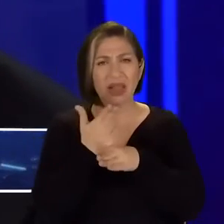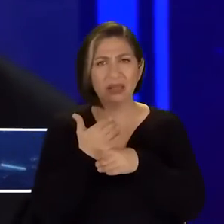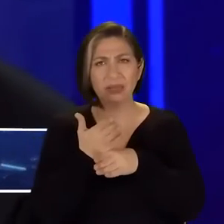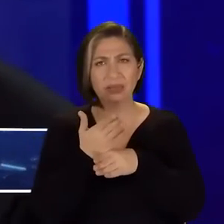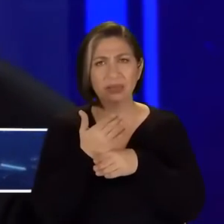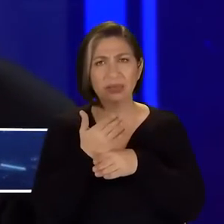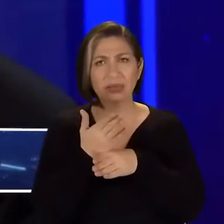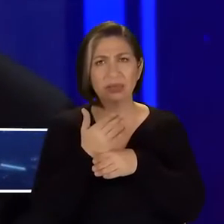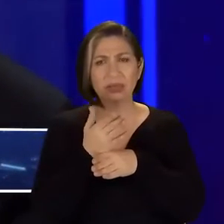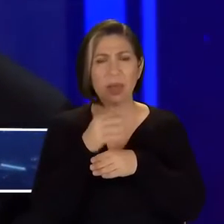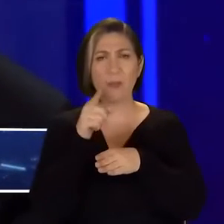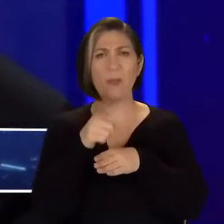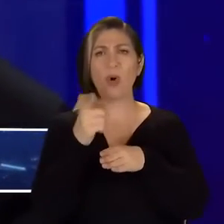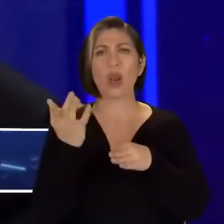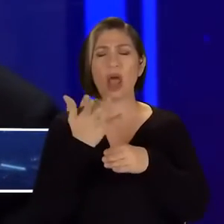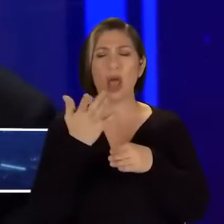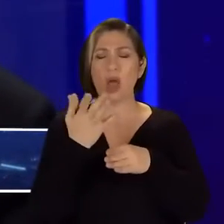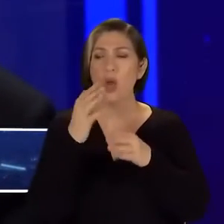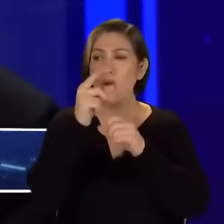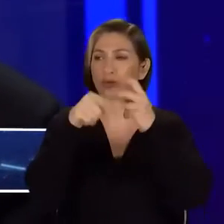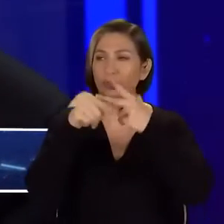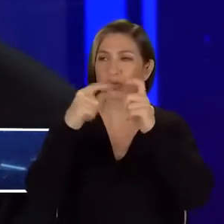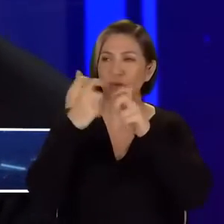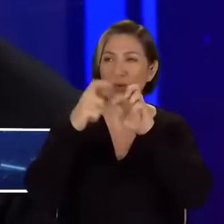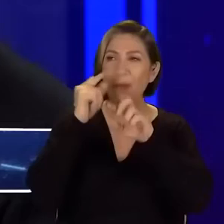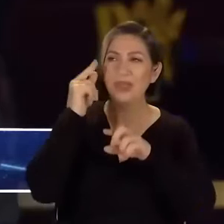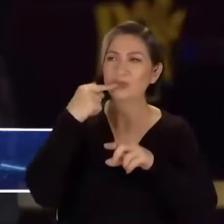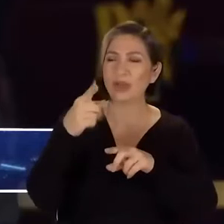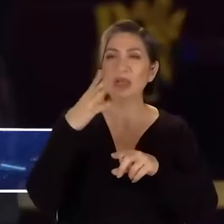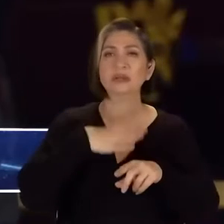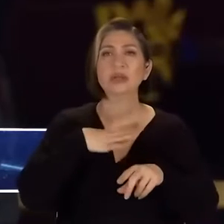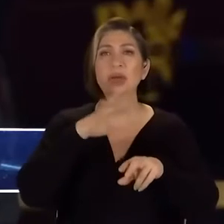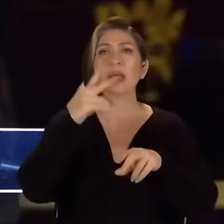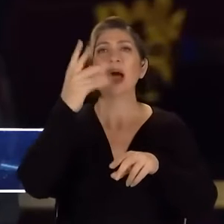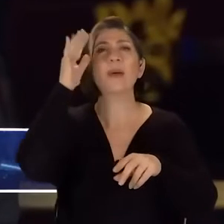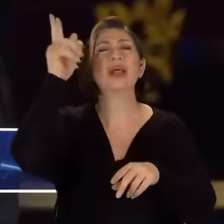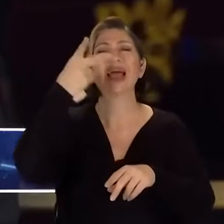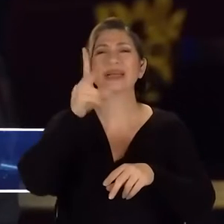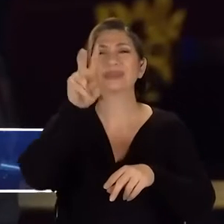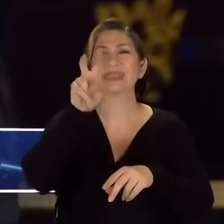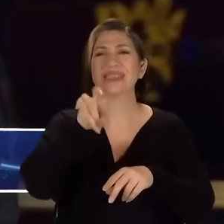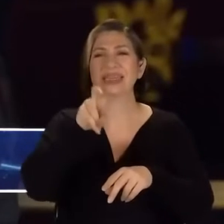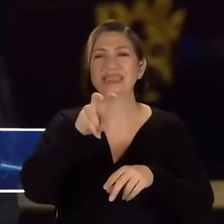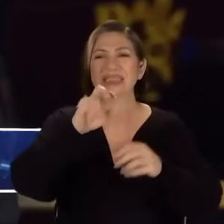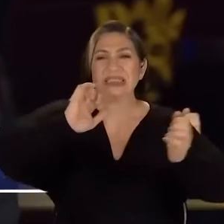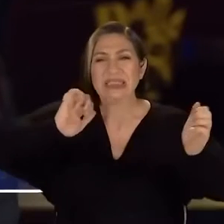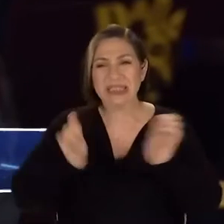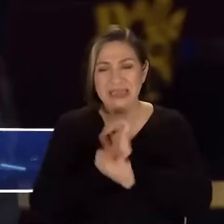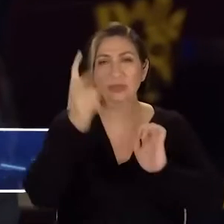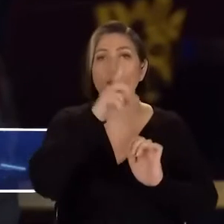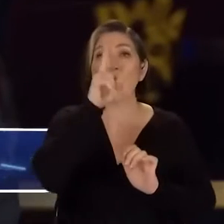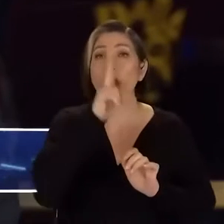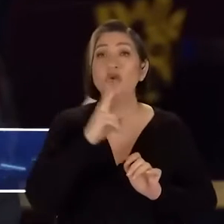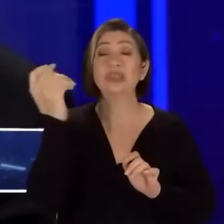işte böyle işte Özgür Bey'in söylediği gibi İstediği anda mesela Amerika 2008'de krize uğradı diye 200